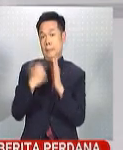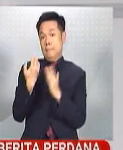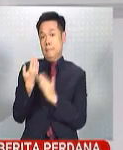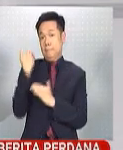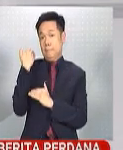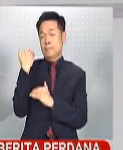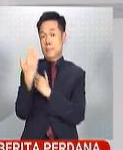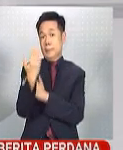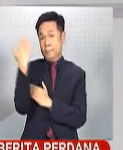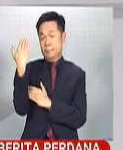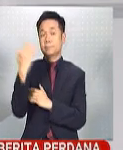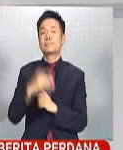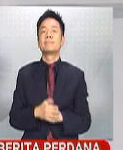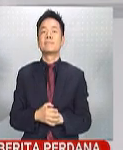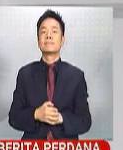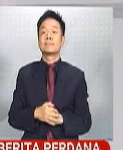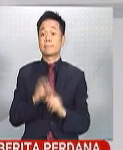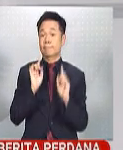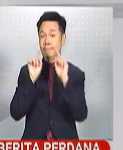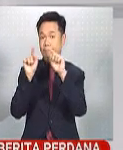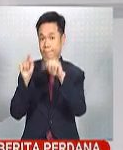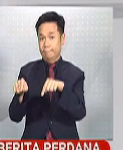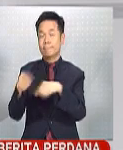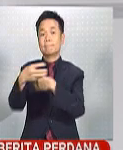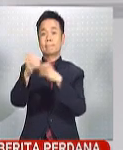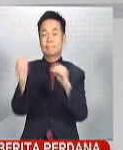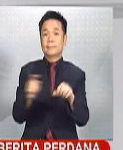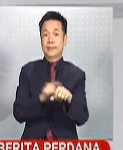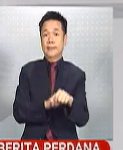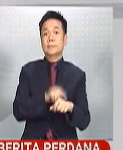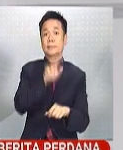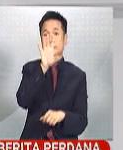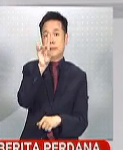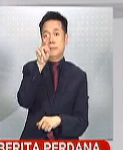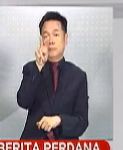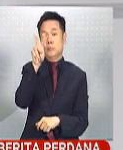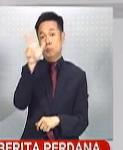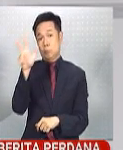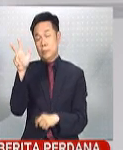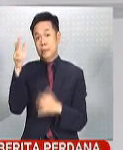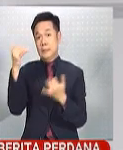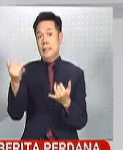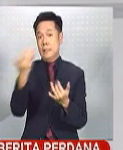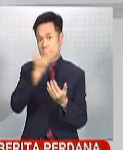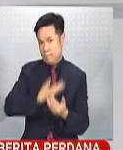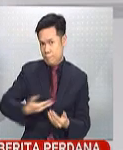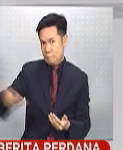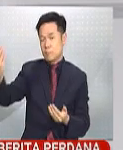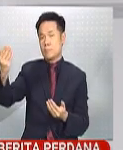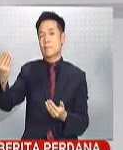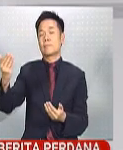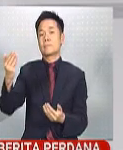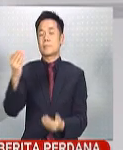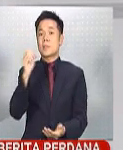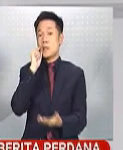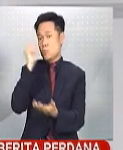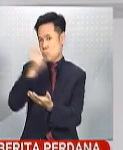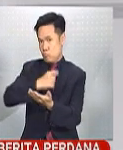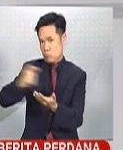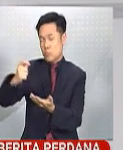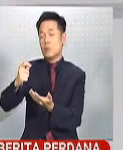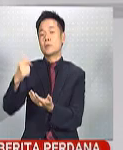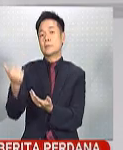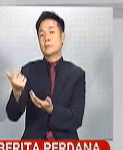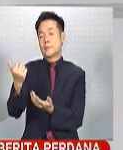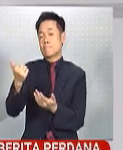di Pejabat Ketua Menteri kira-kira pukul 8.23 pagi, disambut Setiausaha Kerajaan Negeri Datuk Seri Hasim Hassan.